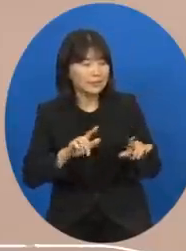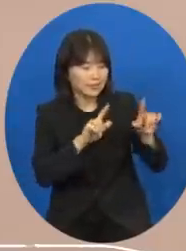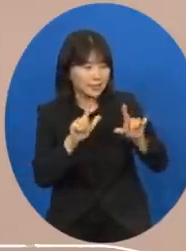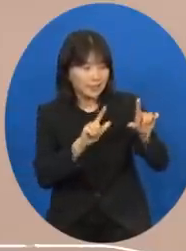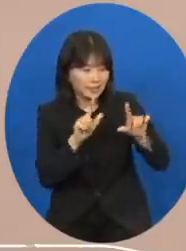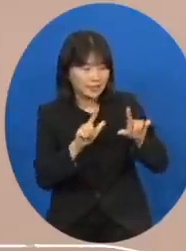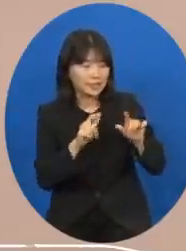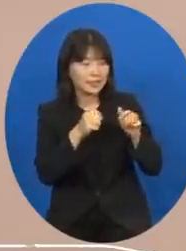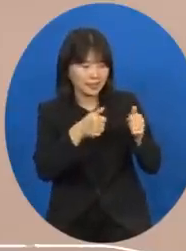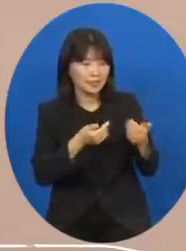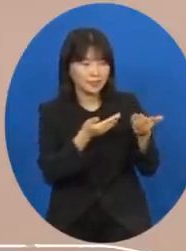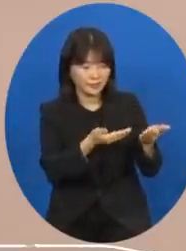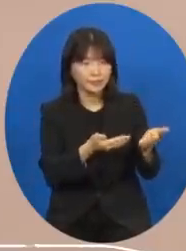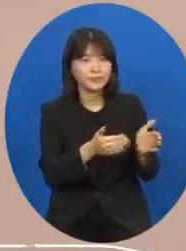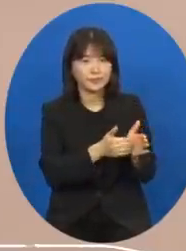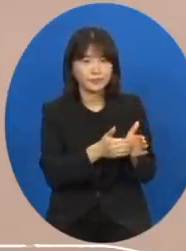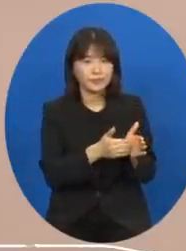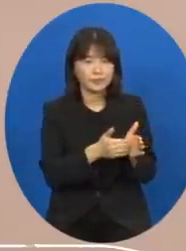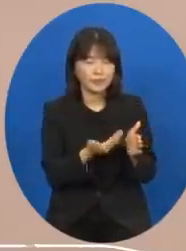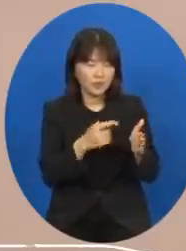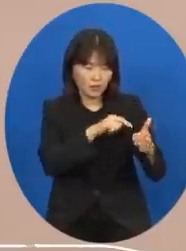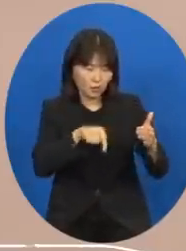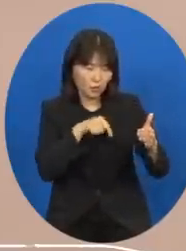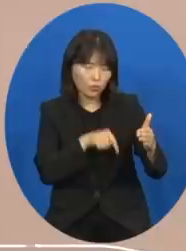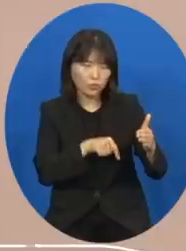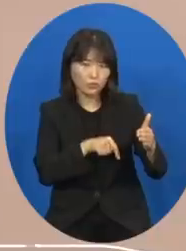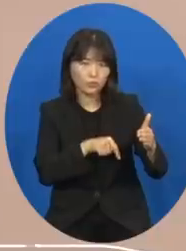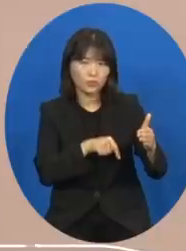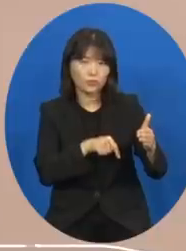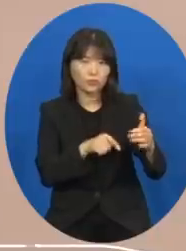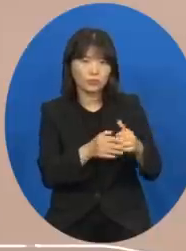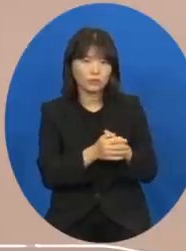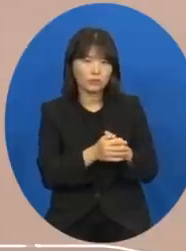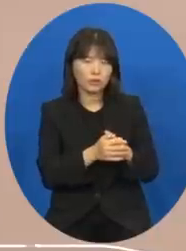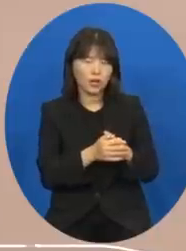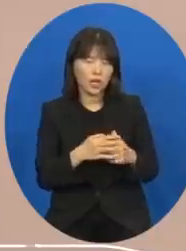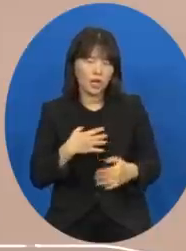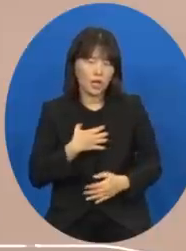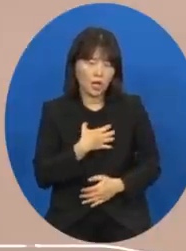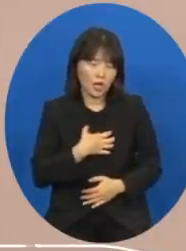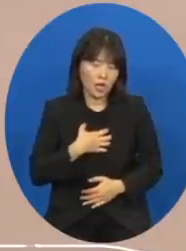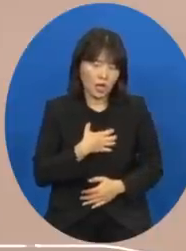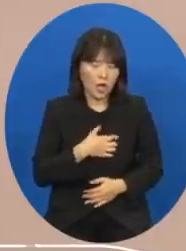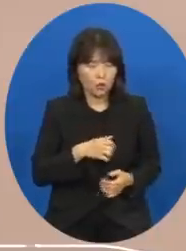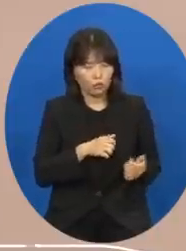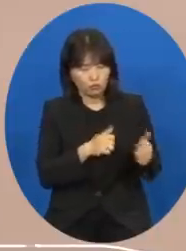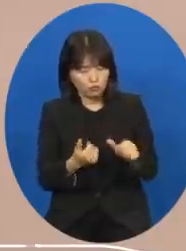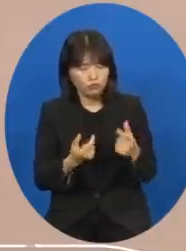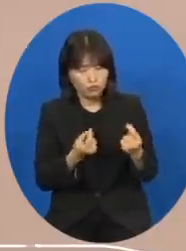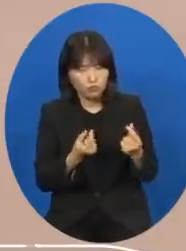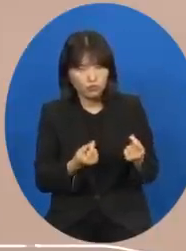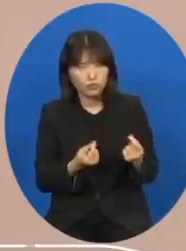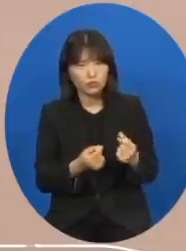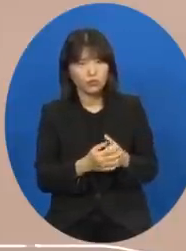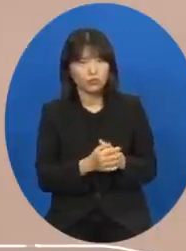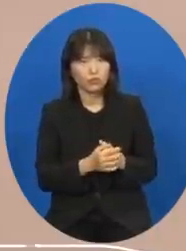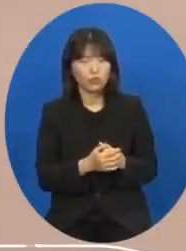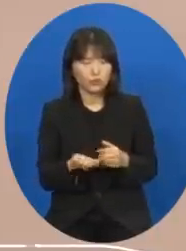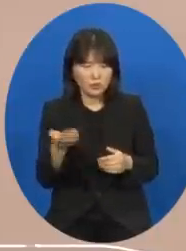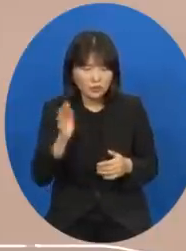해요. 근데 실제로 속마음은 정말 걱정이고 죽을 것 같고